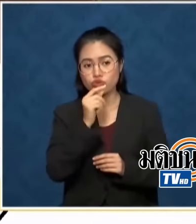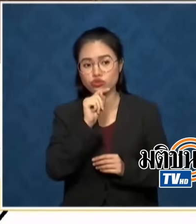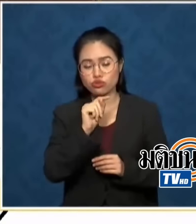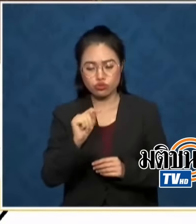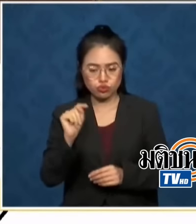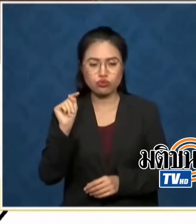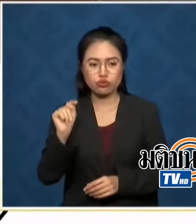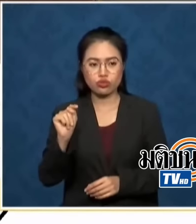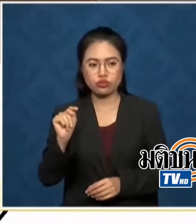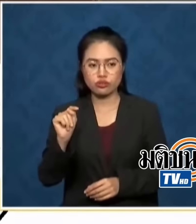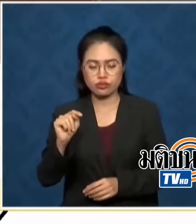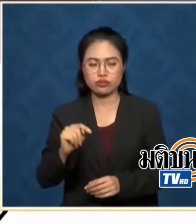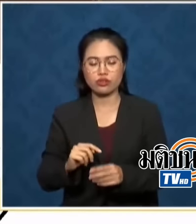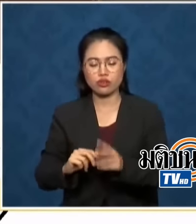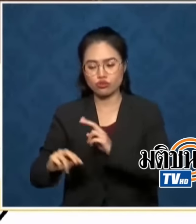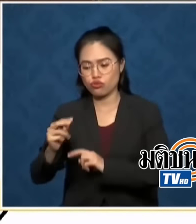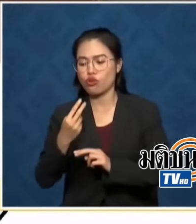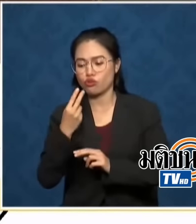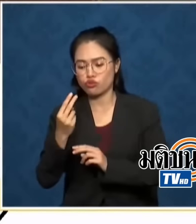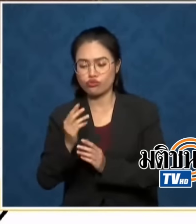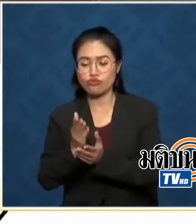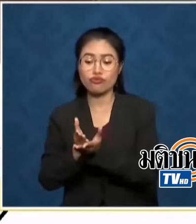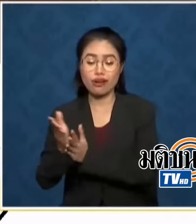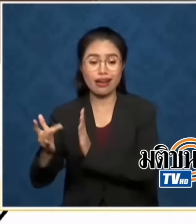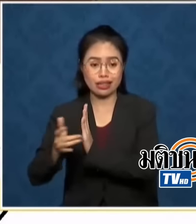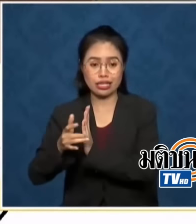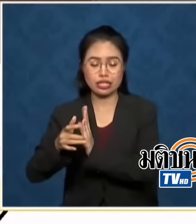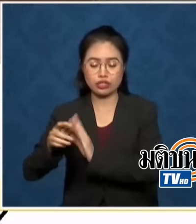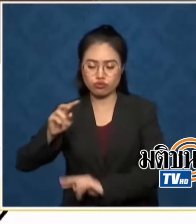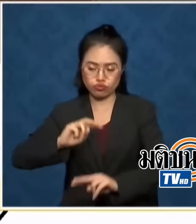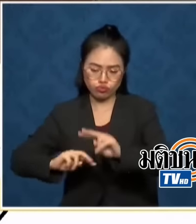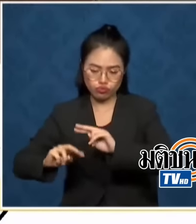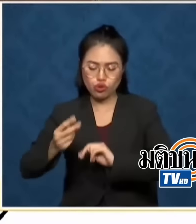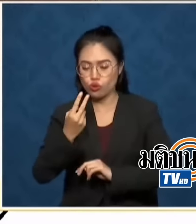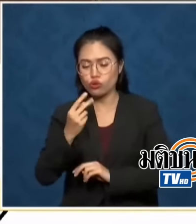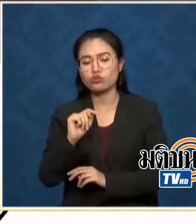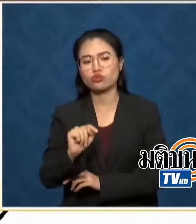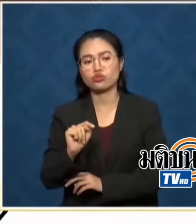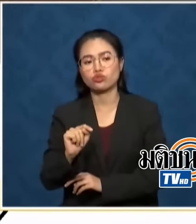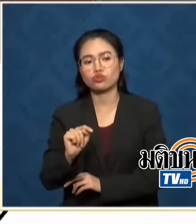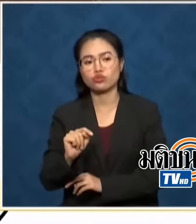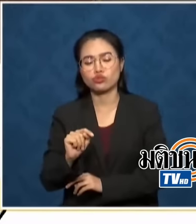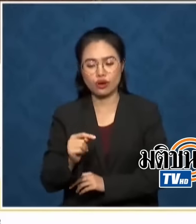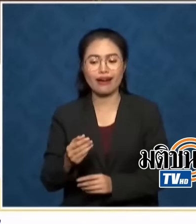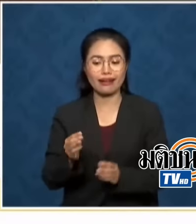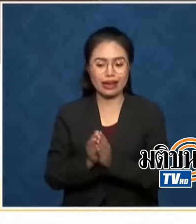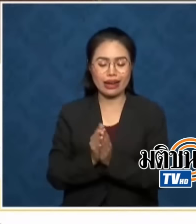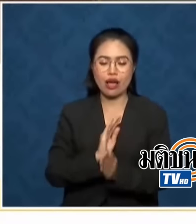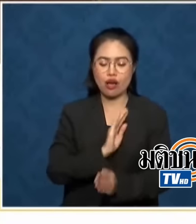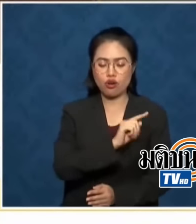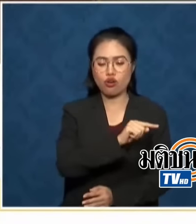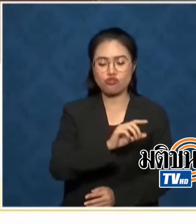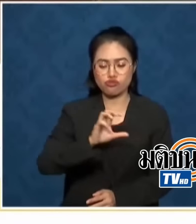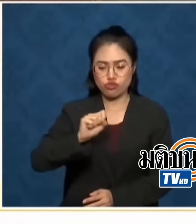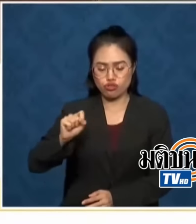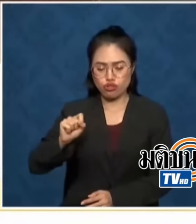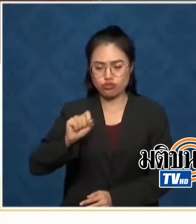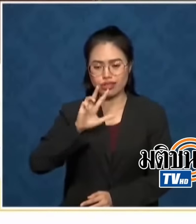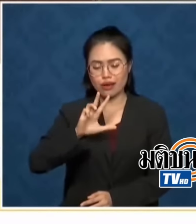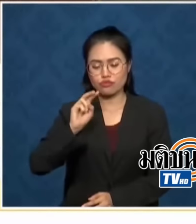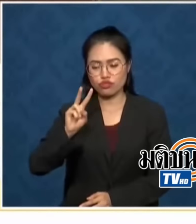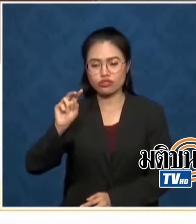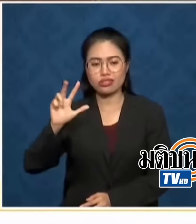คนิดนึงครับ ทางเจ้าหน้าที่ลองเช็คดูนะครับว่าของท่านวรวงศ์เนี่ยได้กดหรือยังนะคร ับ